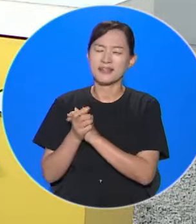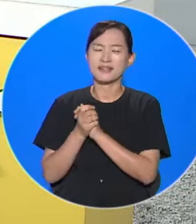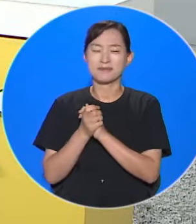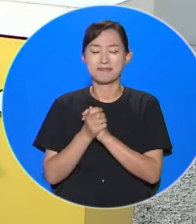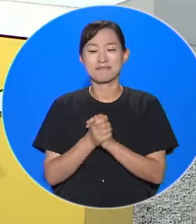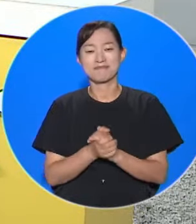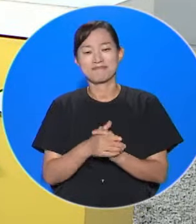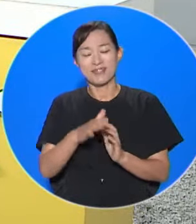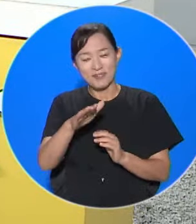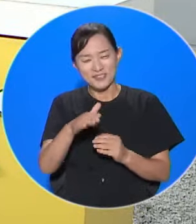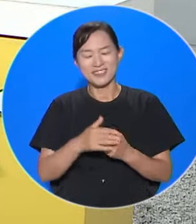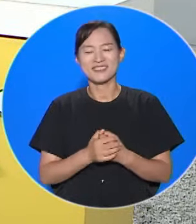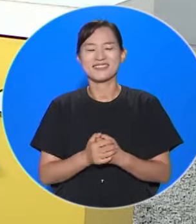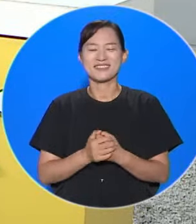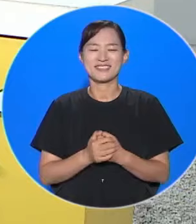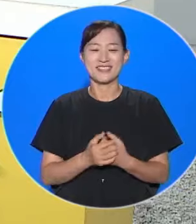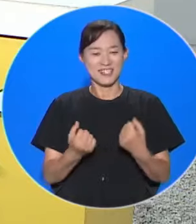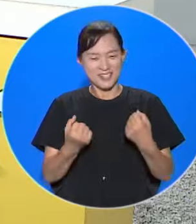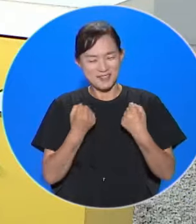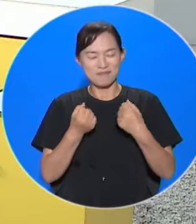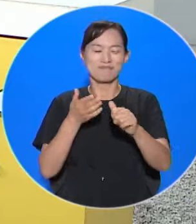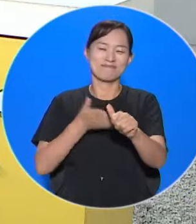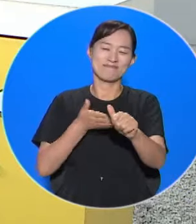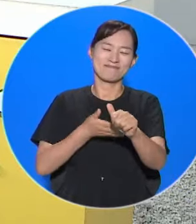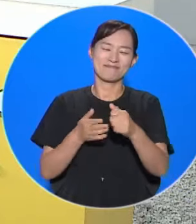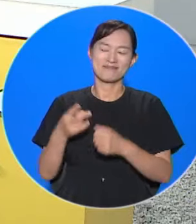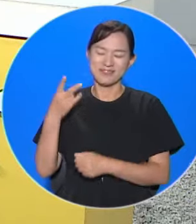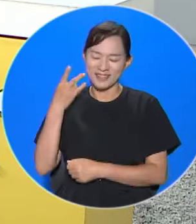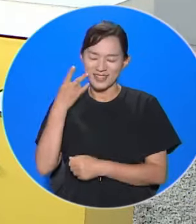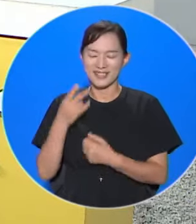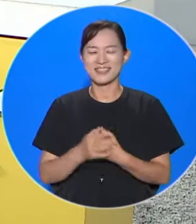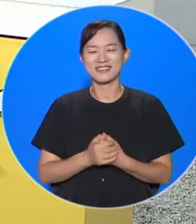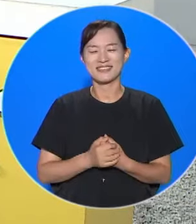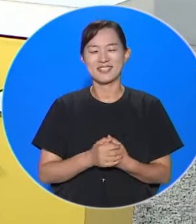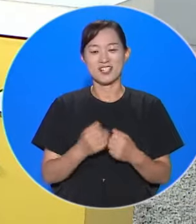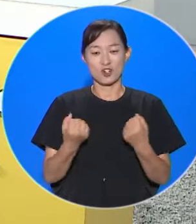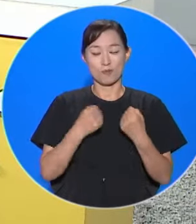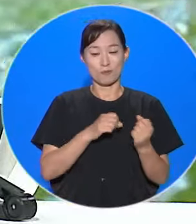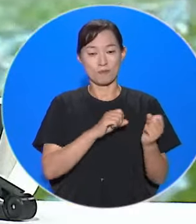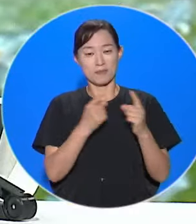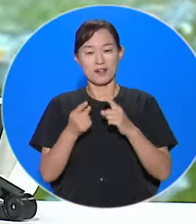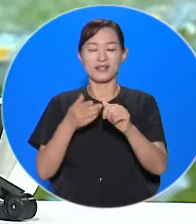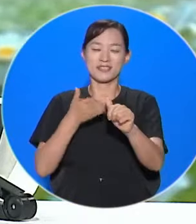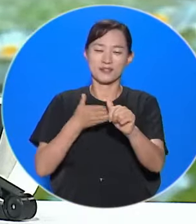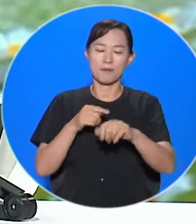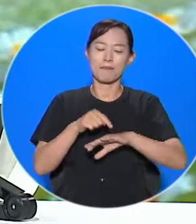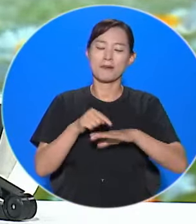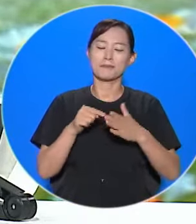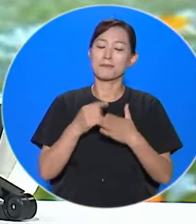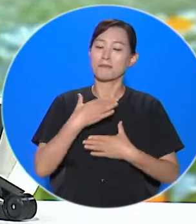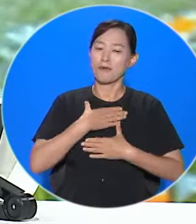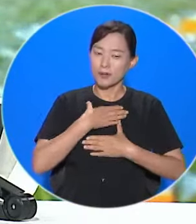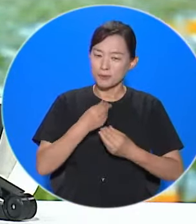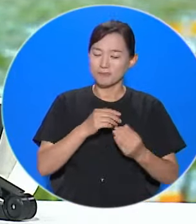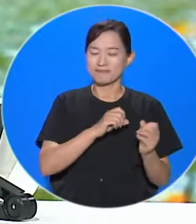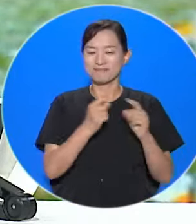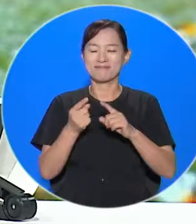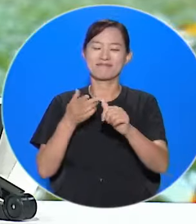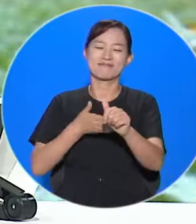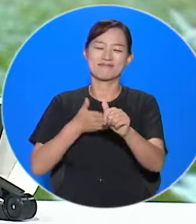네 권사님 힘내시고요 네 건강도 회복되시고 또 마음의 평안도